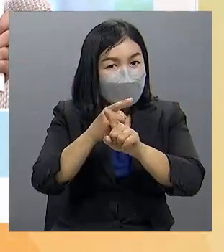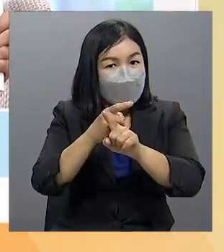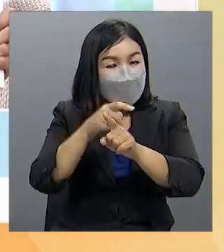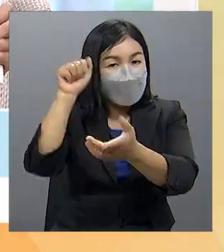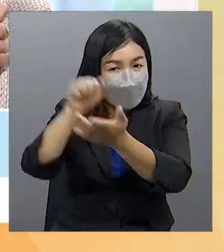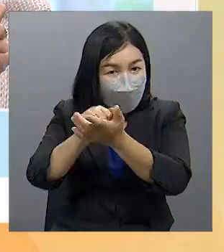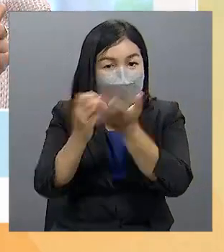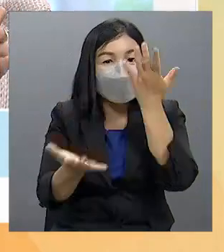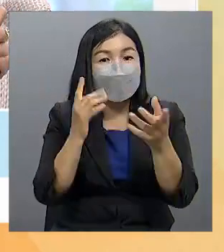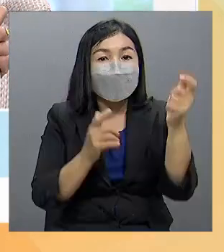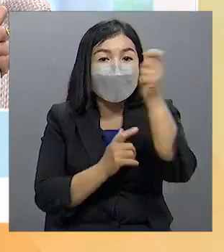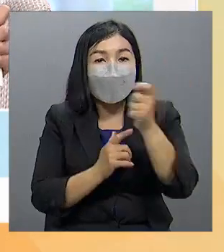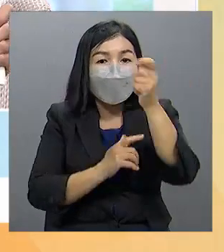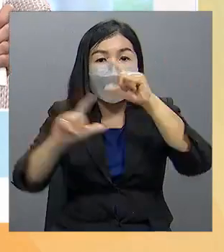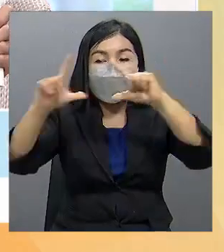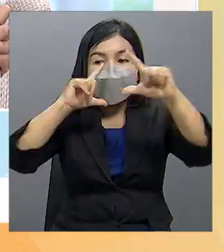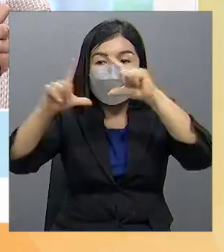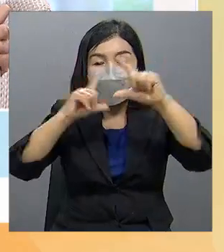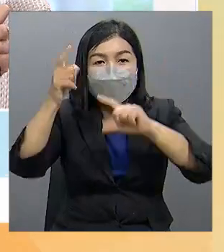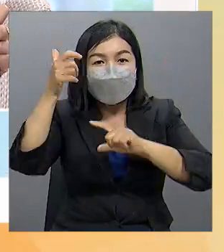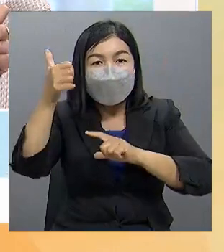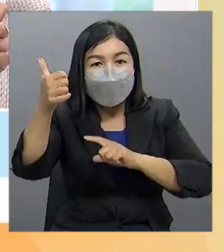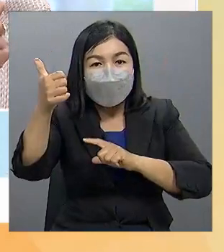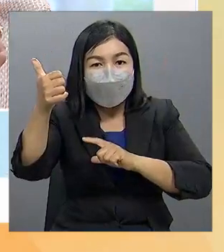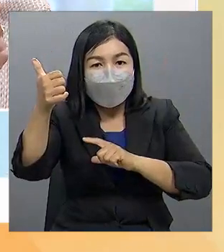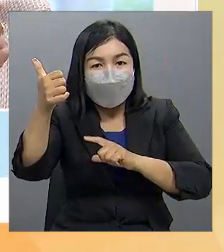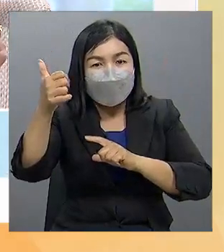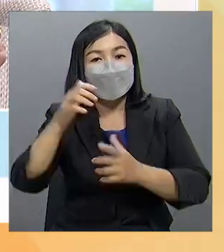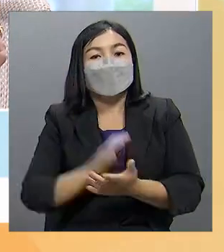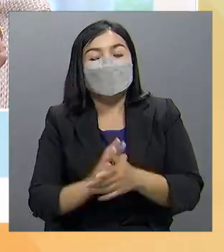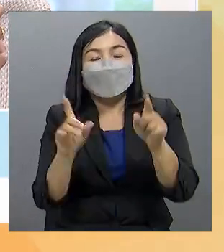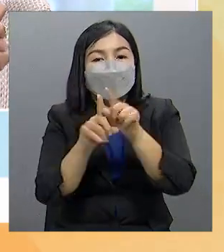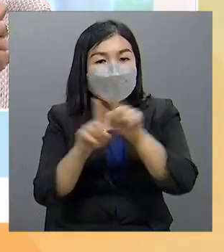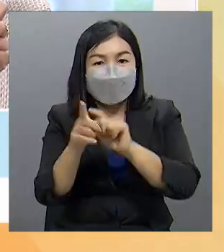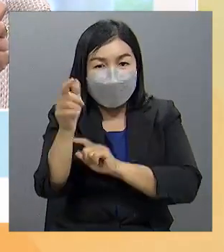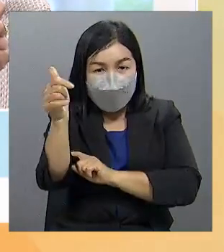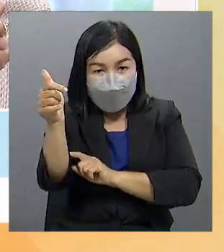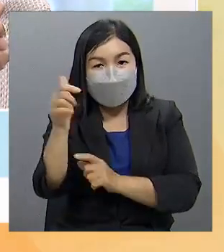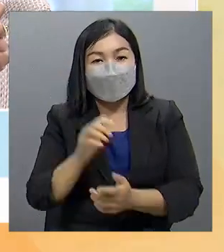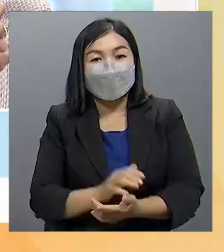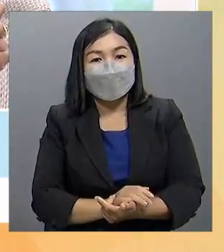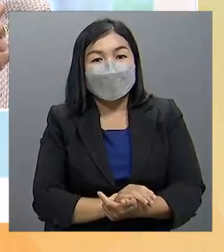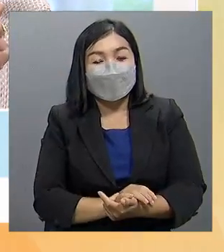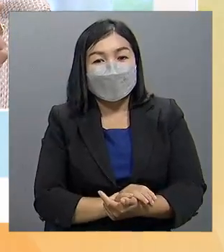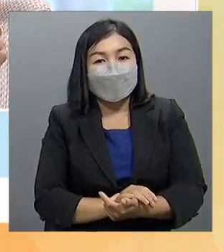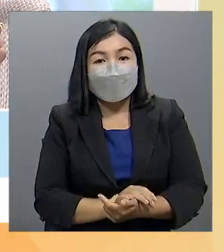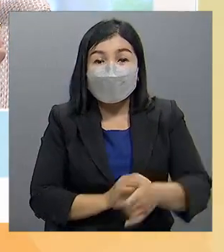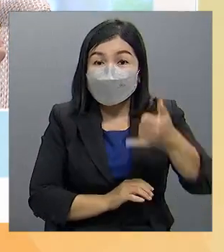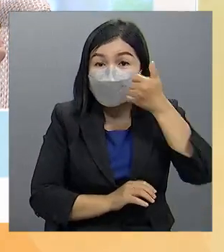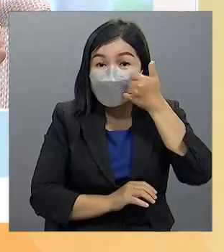ได้นะครับ คร ับ ก็แอดไลน์ London หมูฝอยเหมือนกันนะครับ เบอร์โทร ช่องทางเบอร์โทรก็สั่งนะครับ